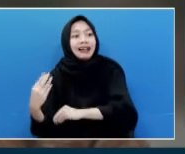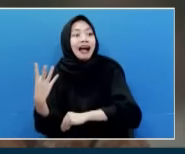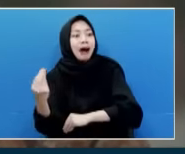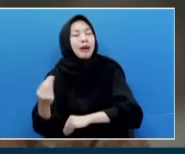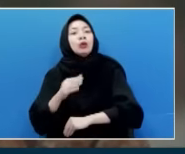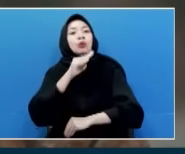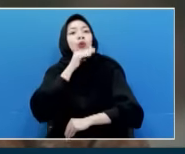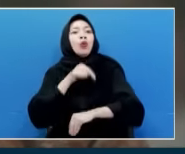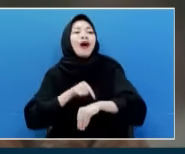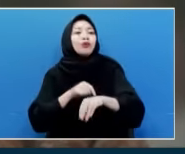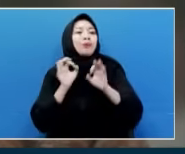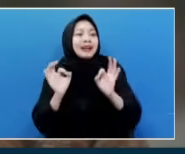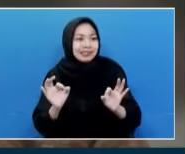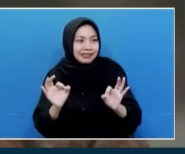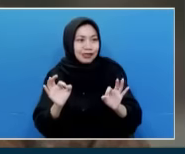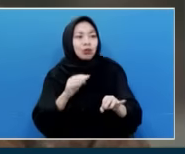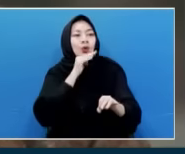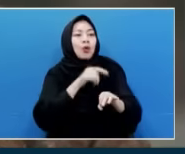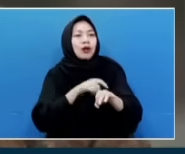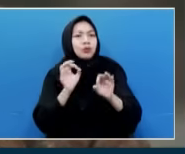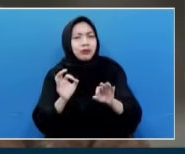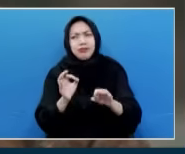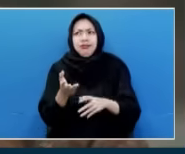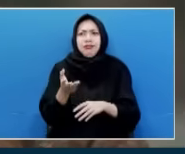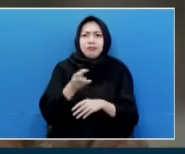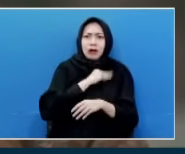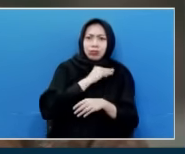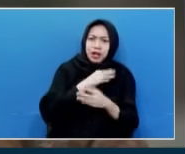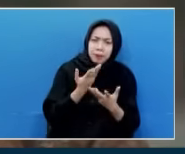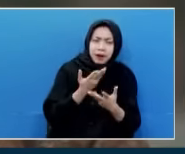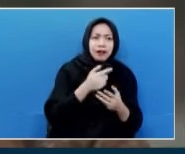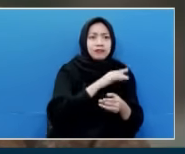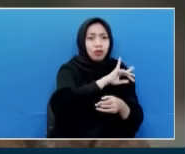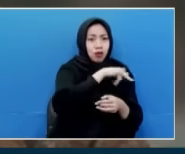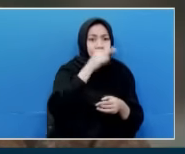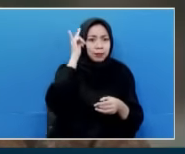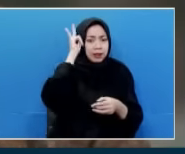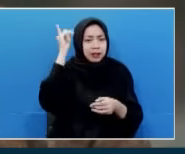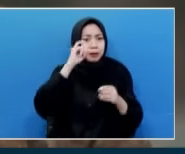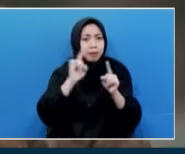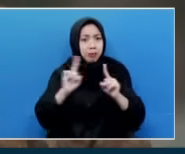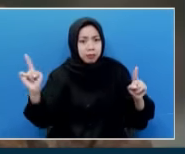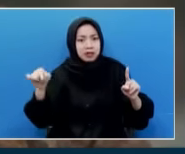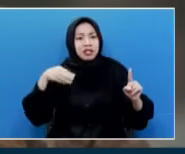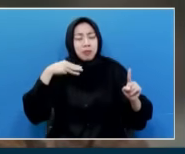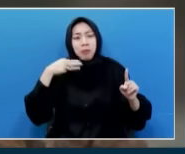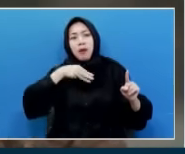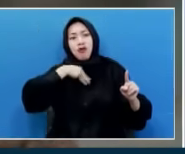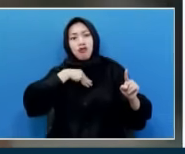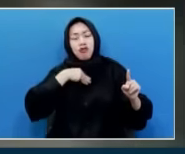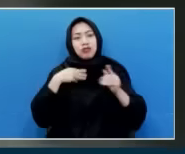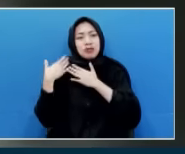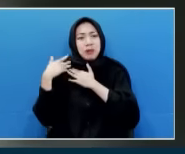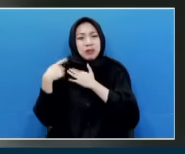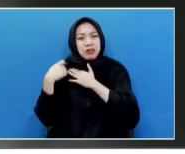sebagai sebagai apa bahwa menegasikan Jokowi berjarak dengan ee PDIP Iya mbak kan ini